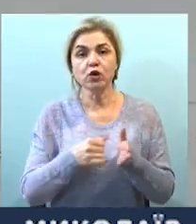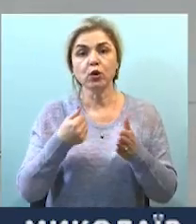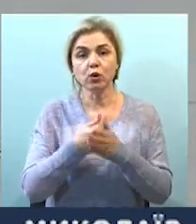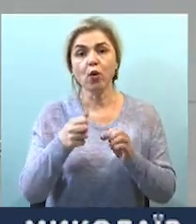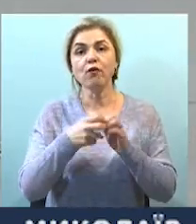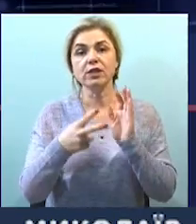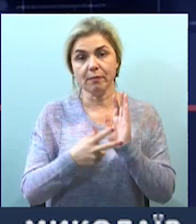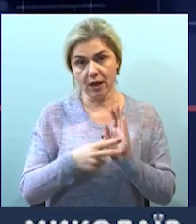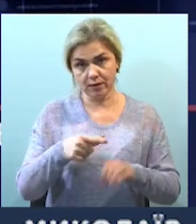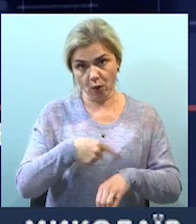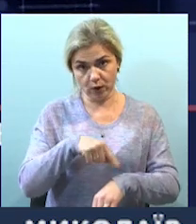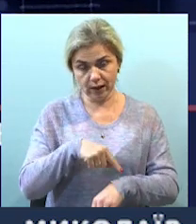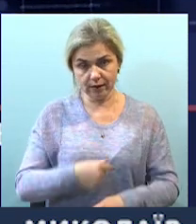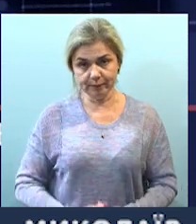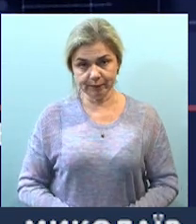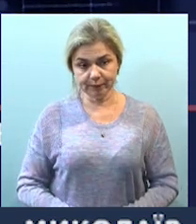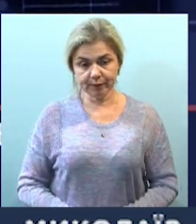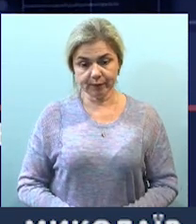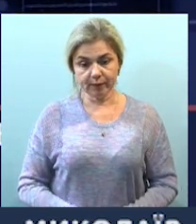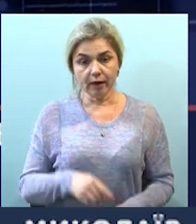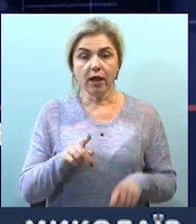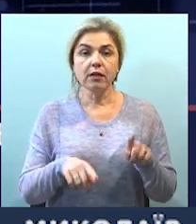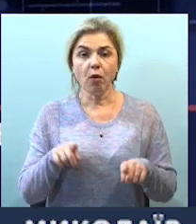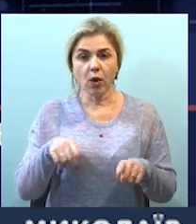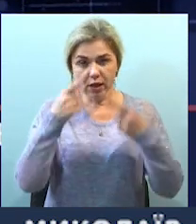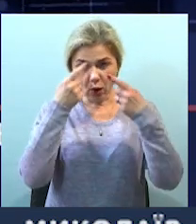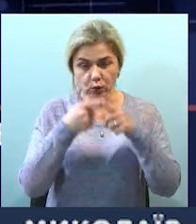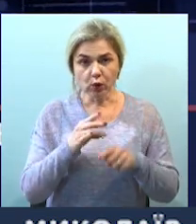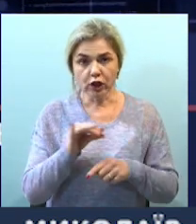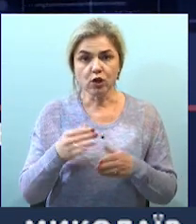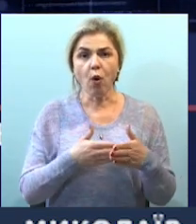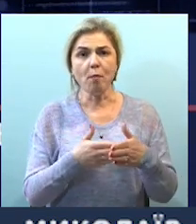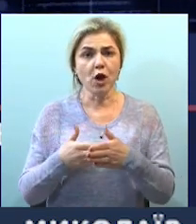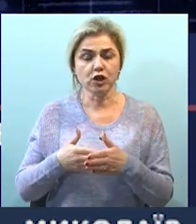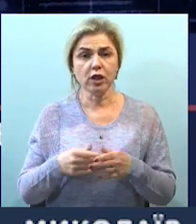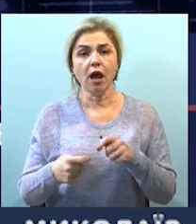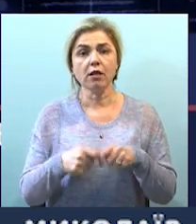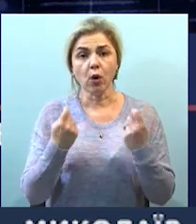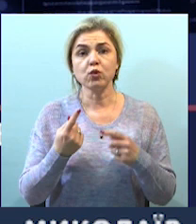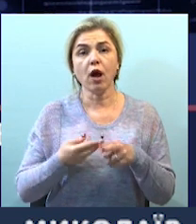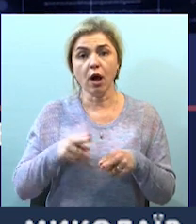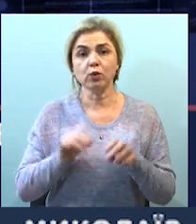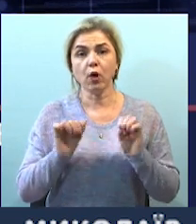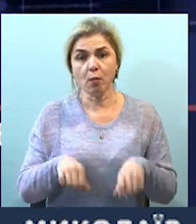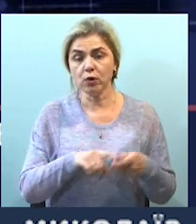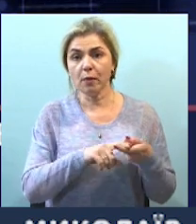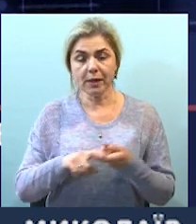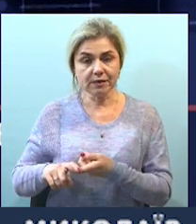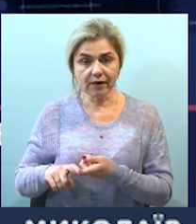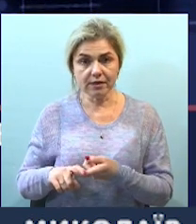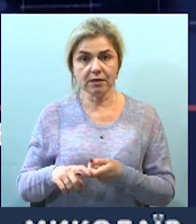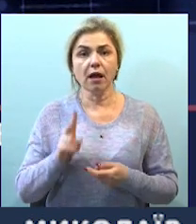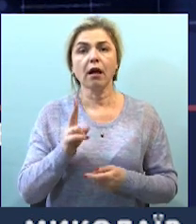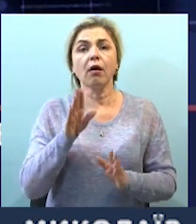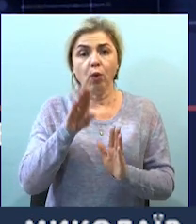18-ї години. Є деякі технологічні обмеження, порушення яких може призвести до